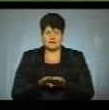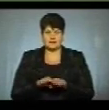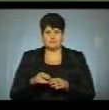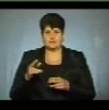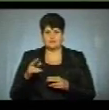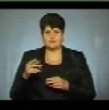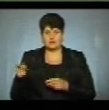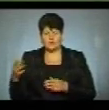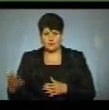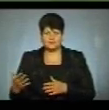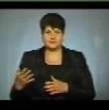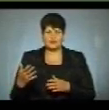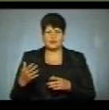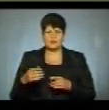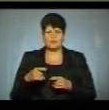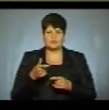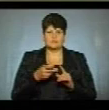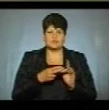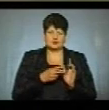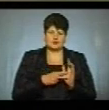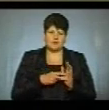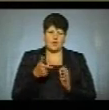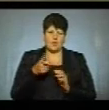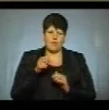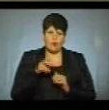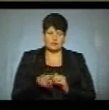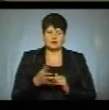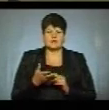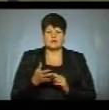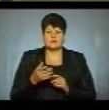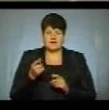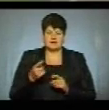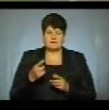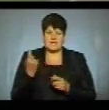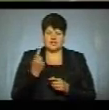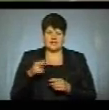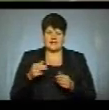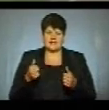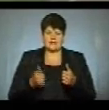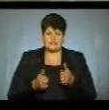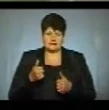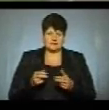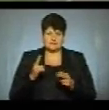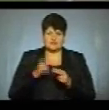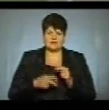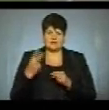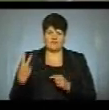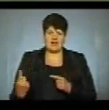П'ясічний. І на 27-й хвилині гол чемпіону забив Роман Мальський. В результаті перший тайм завершився з рахунком